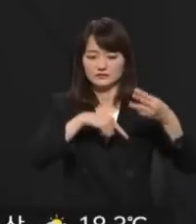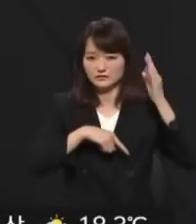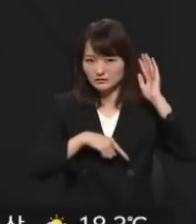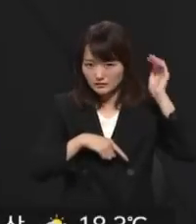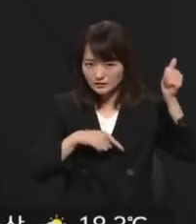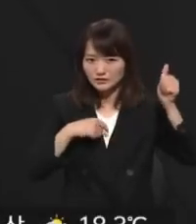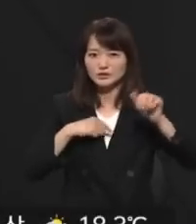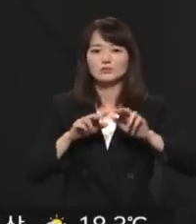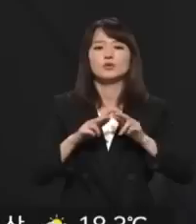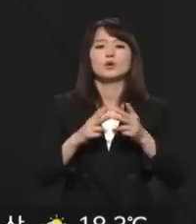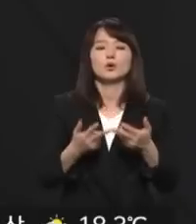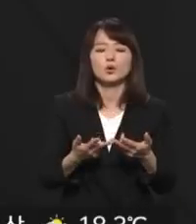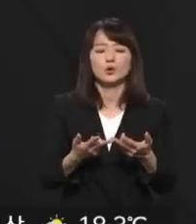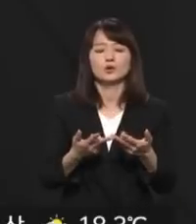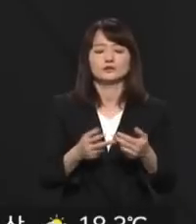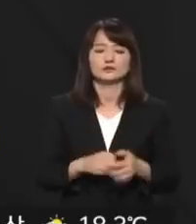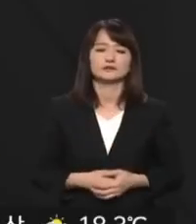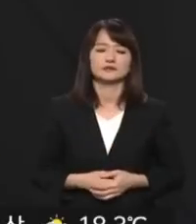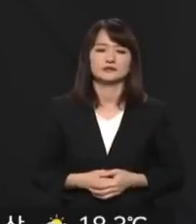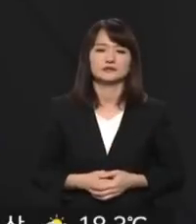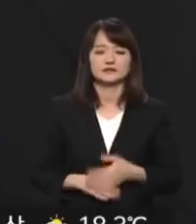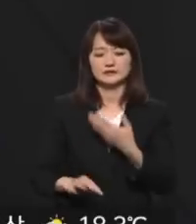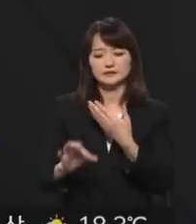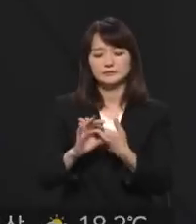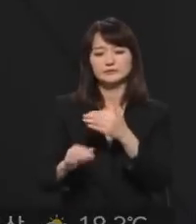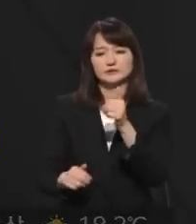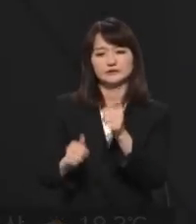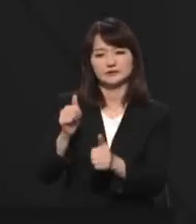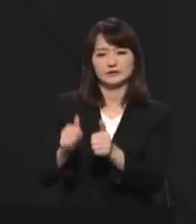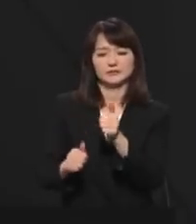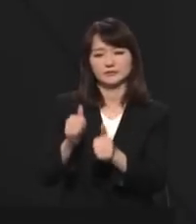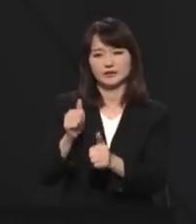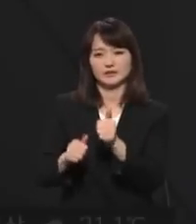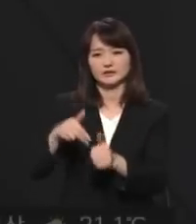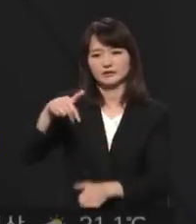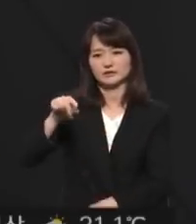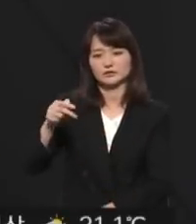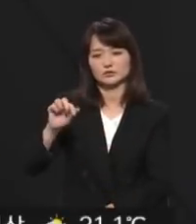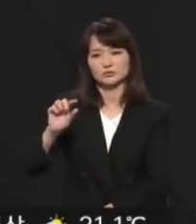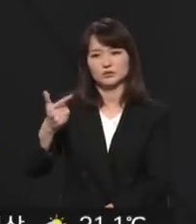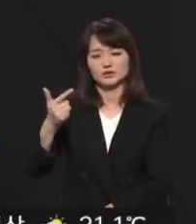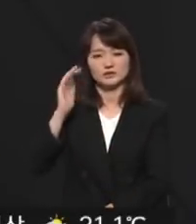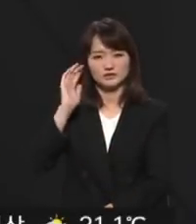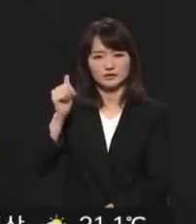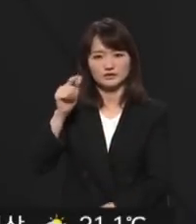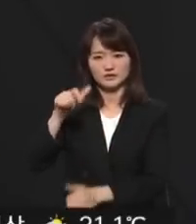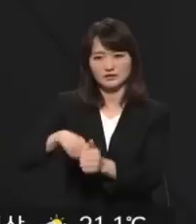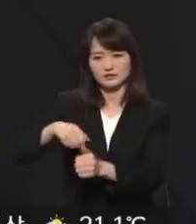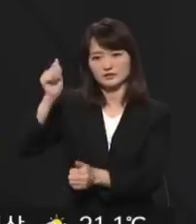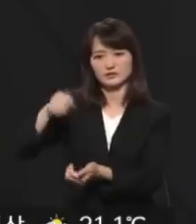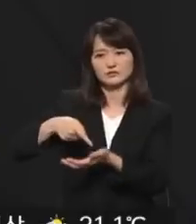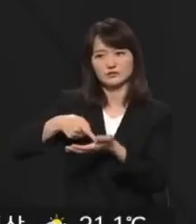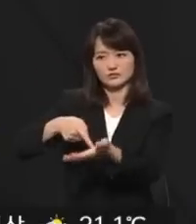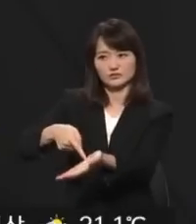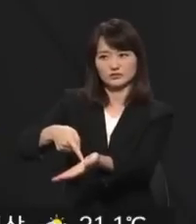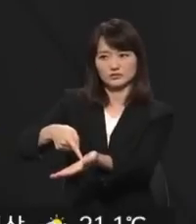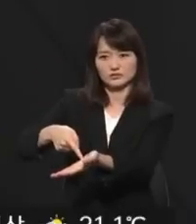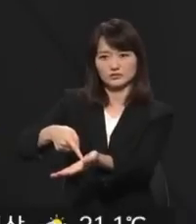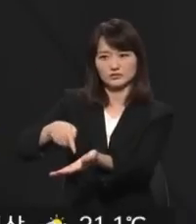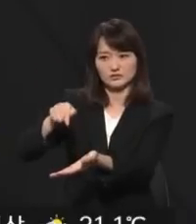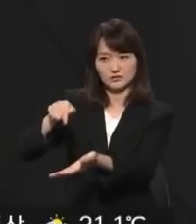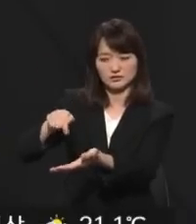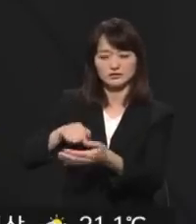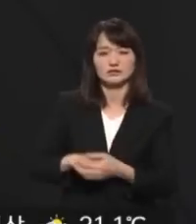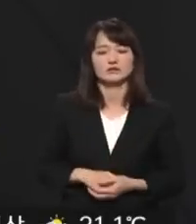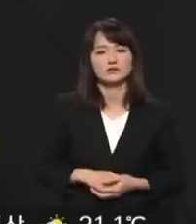재판을 하면서 전두환 대통령에게 사형을 구현했다는 거잖아요 그러면서 그래서 뭐 그때 이제 또 외가로 뭐 피신을 뭐